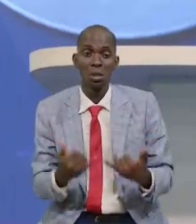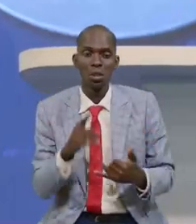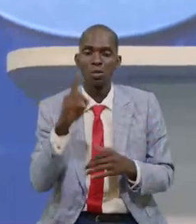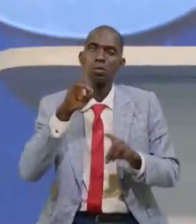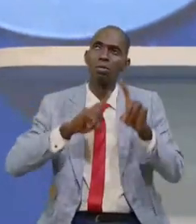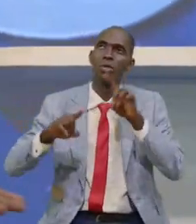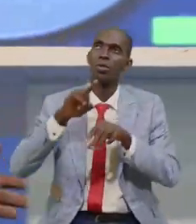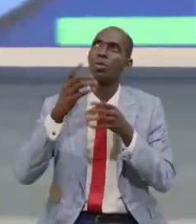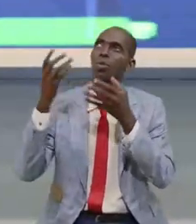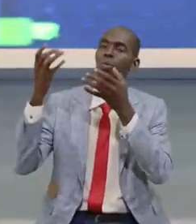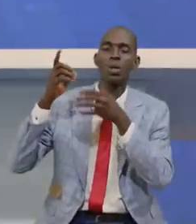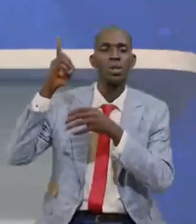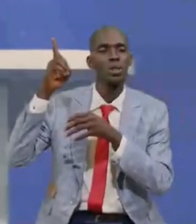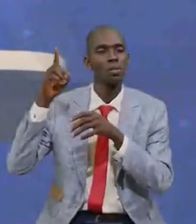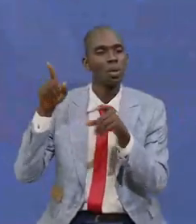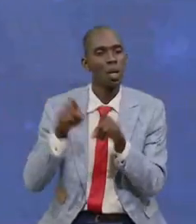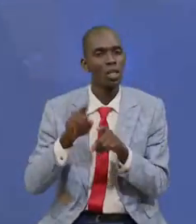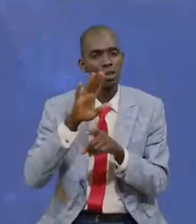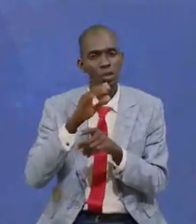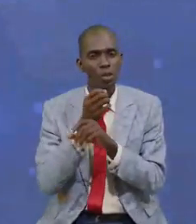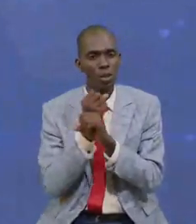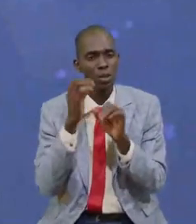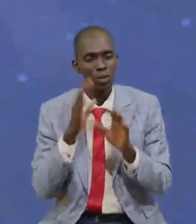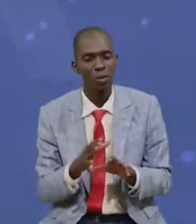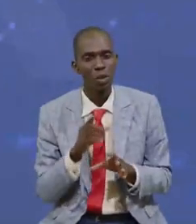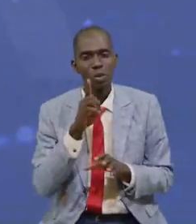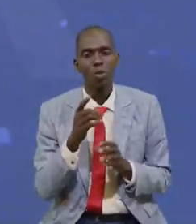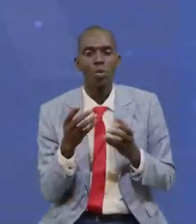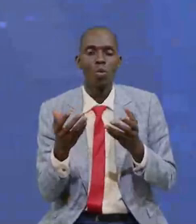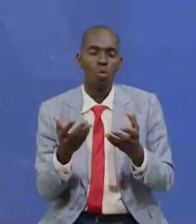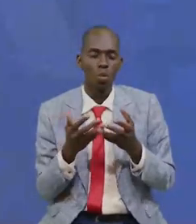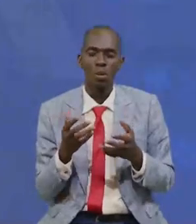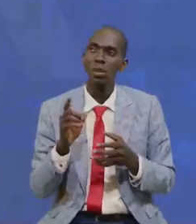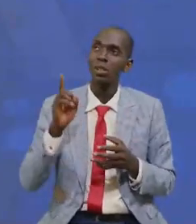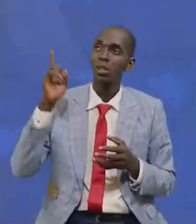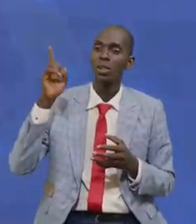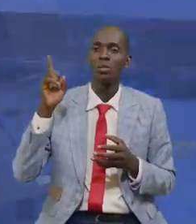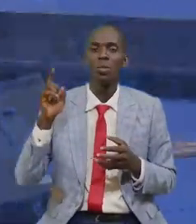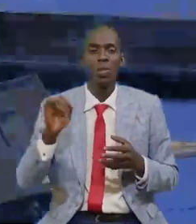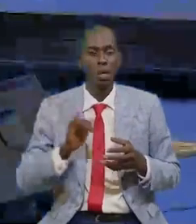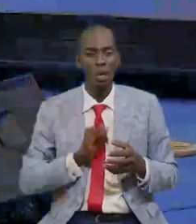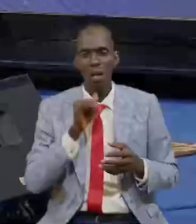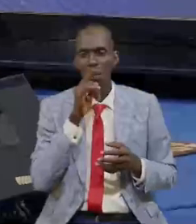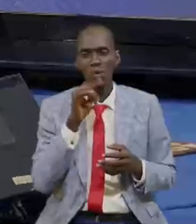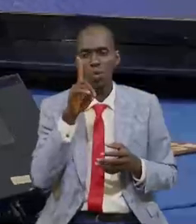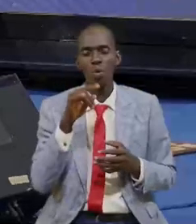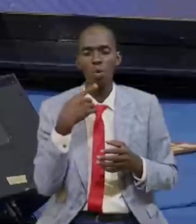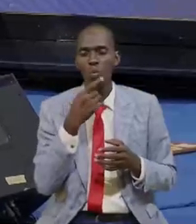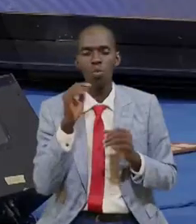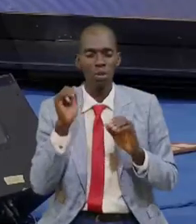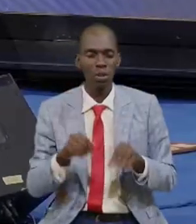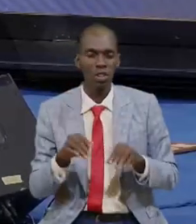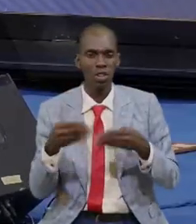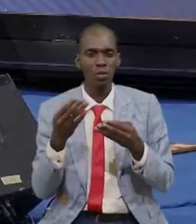veux comme Seigneur, tu le veux comme celui qui pardonne, tu le veux comme celui qui a